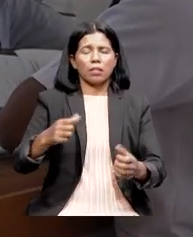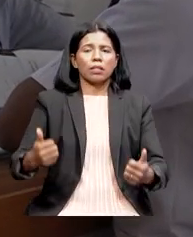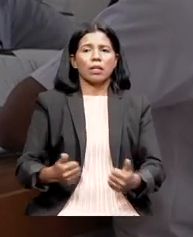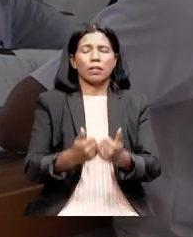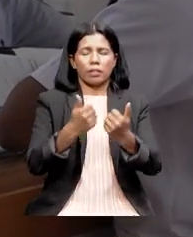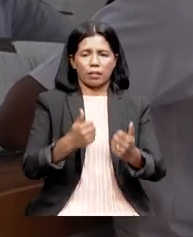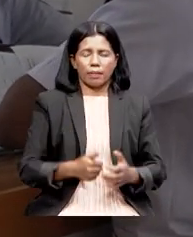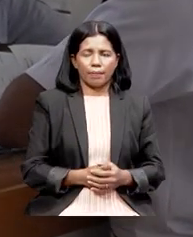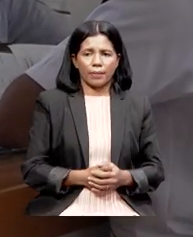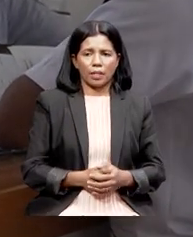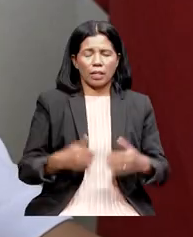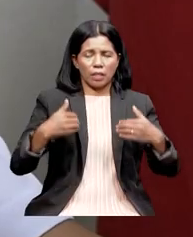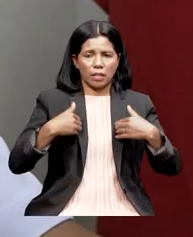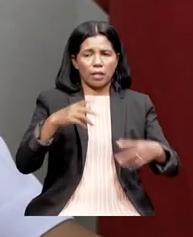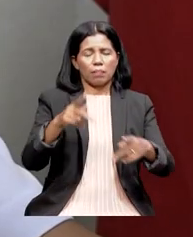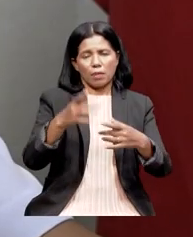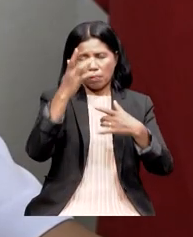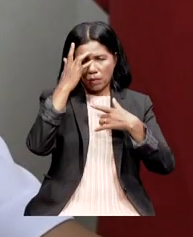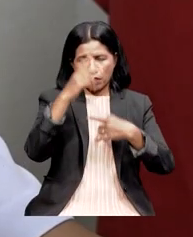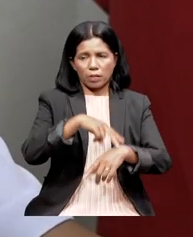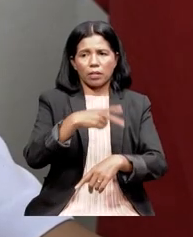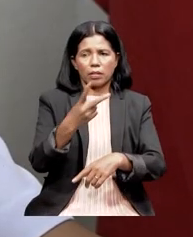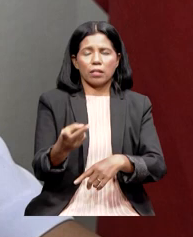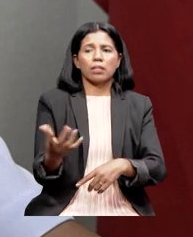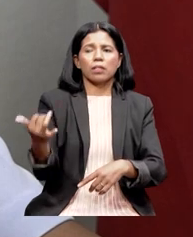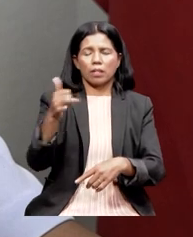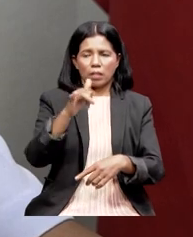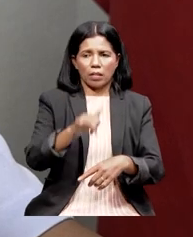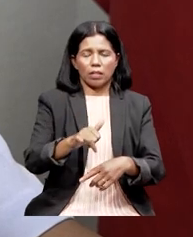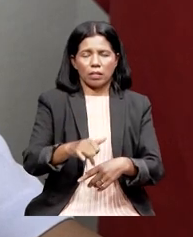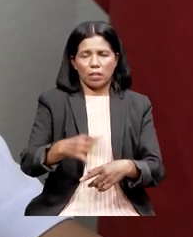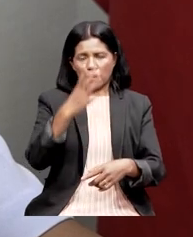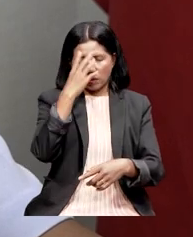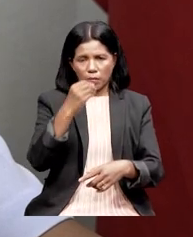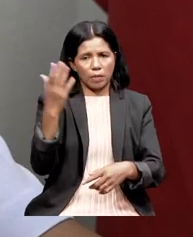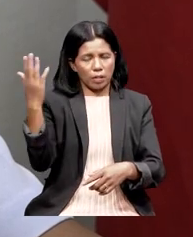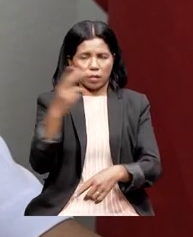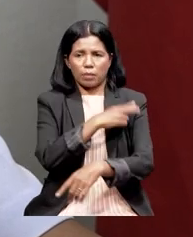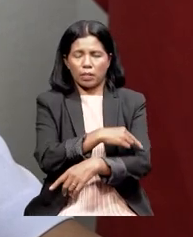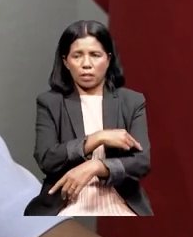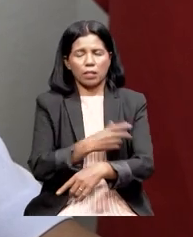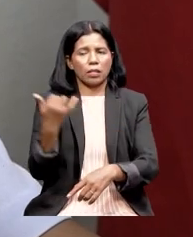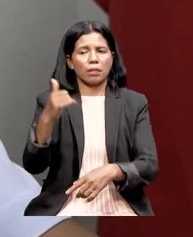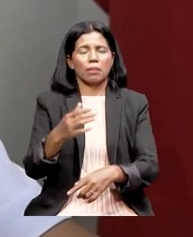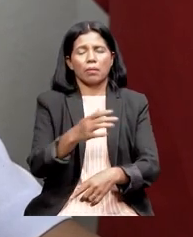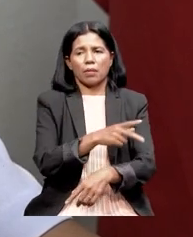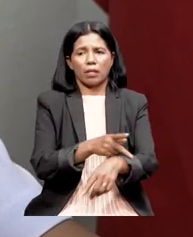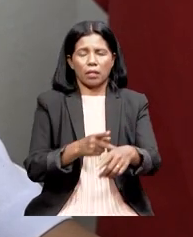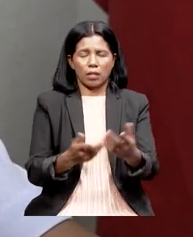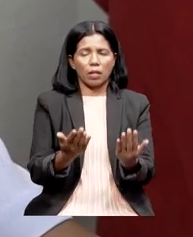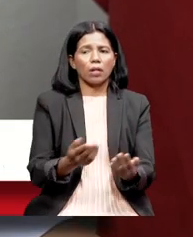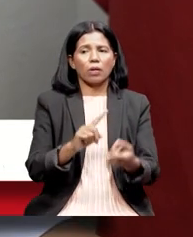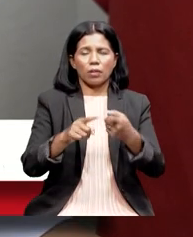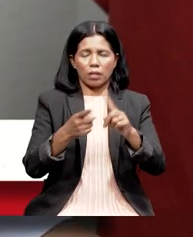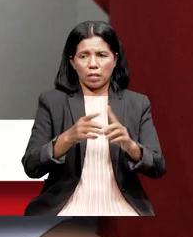ia kecelakaan serne balu torang. Alo toran sira nebe matoras baixa, nebe sira nebe makama, kolega sira husi parte